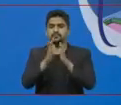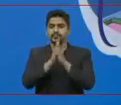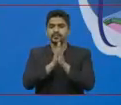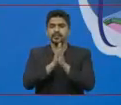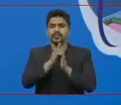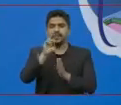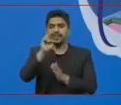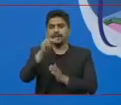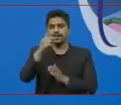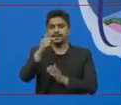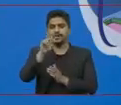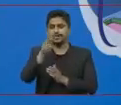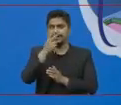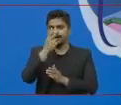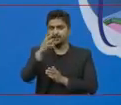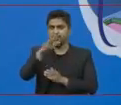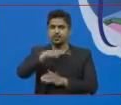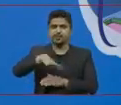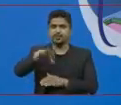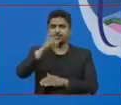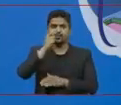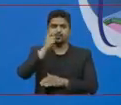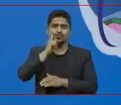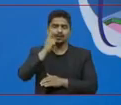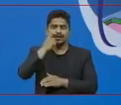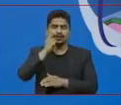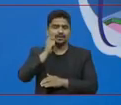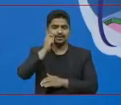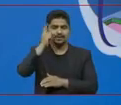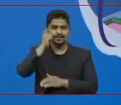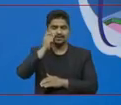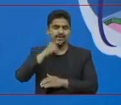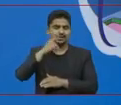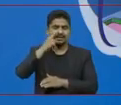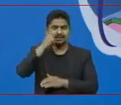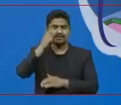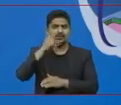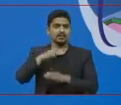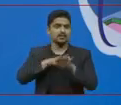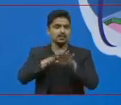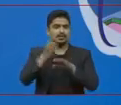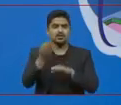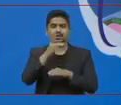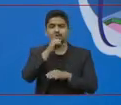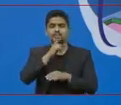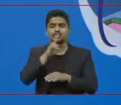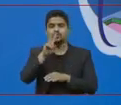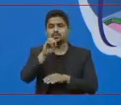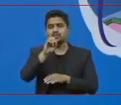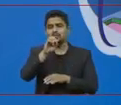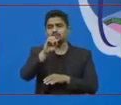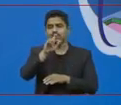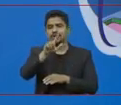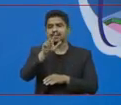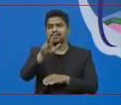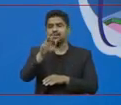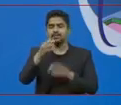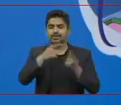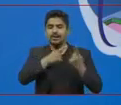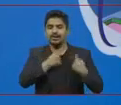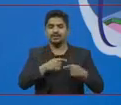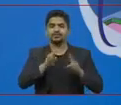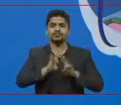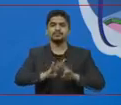नेपाल टेलिभिजन हेरिरहनुभएका सम्पूर्ण बुवा आमा, दाजुभाइ, दिदीबहिनीहरूलाई नयाँ वर्ष 2078 को हार्दिक